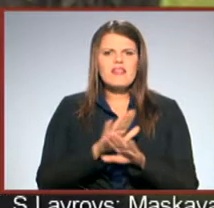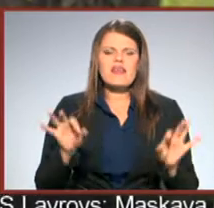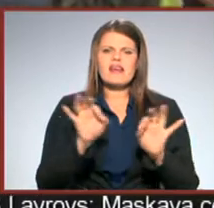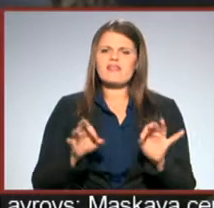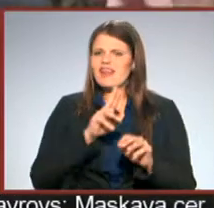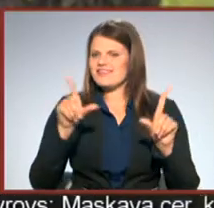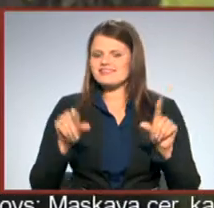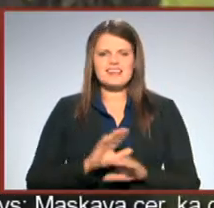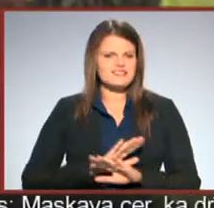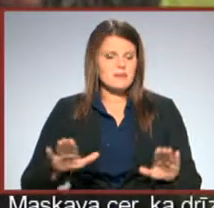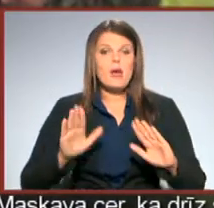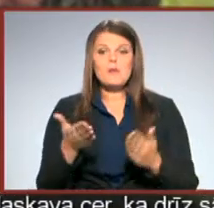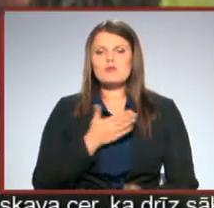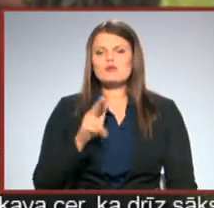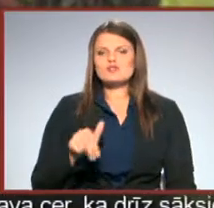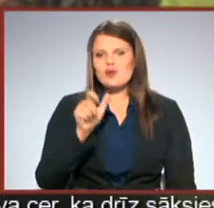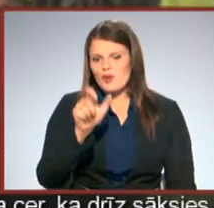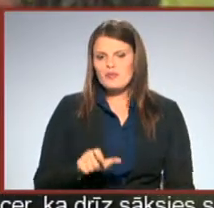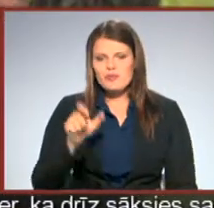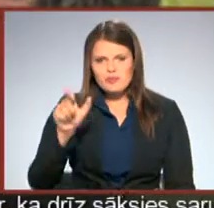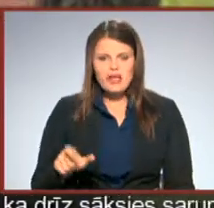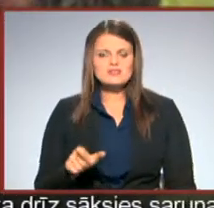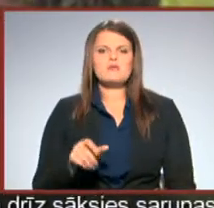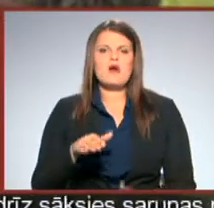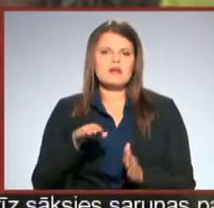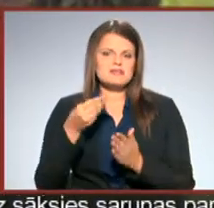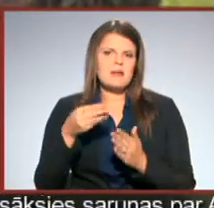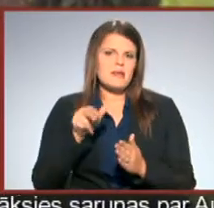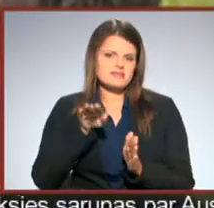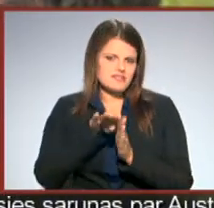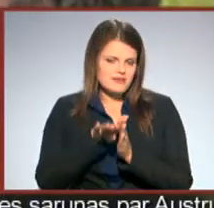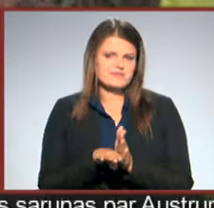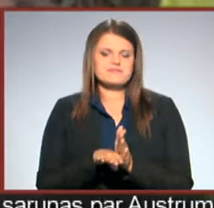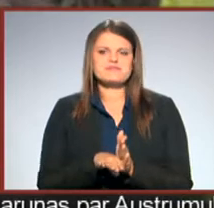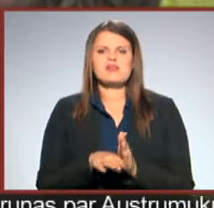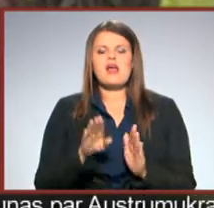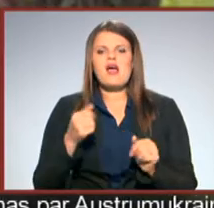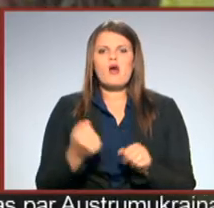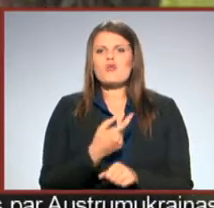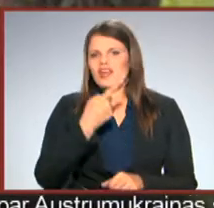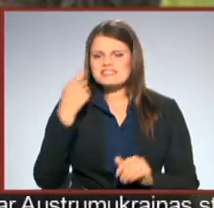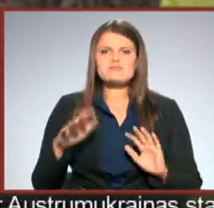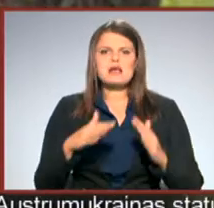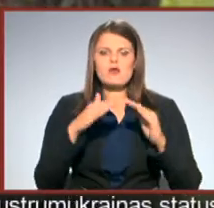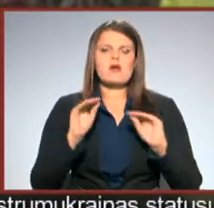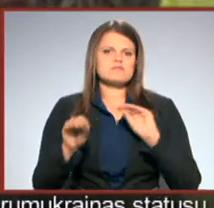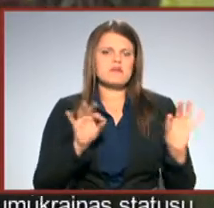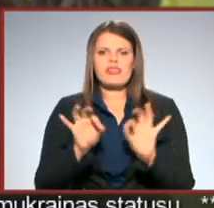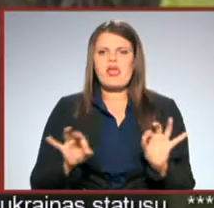nekas nesamazināsies, bet mūsu pensionārus pavisam nospiedīs ar tādām pensijām. Lai viņi kaut vai 100 katlus uzstāda,